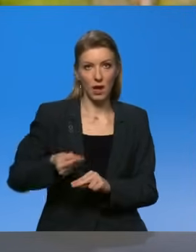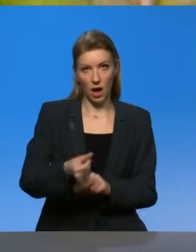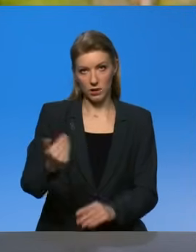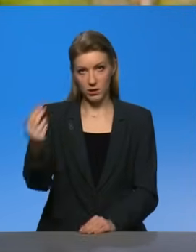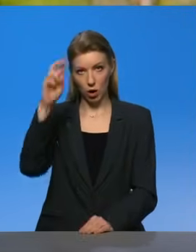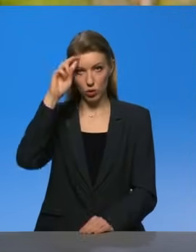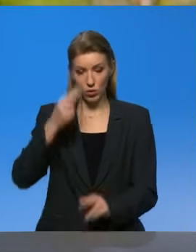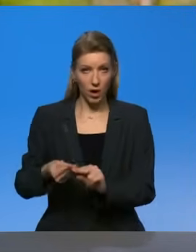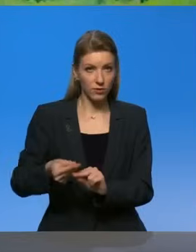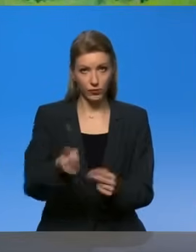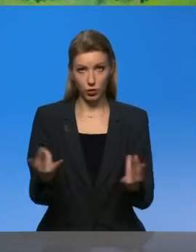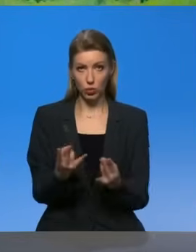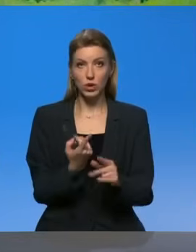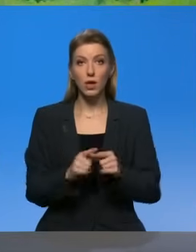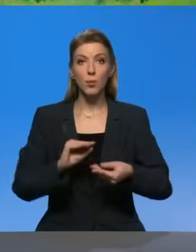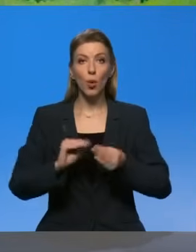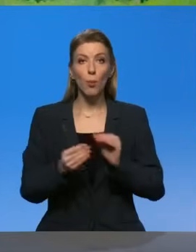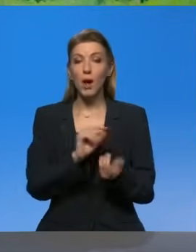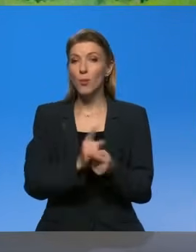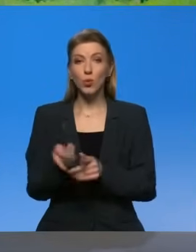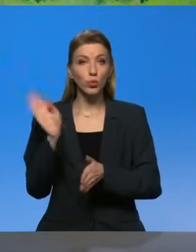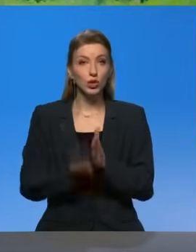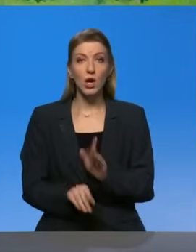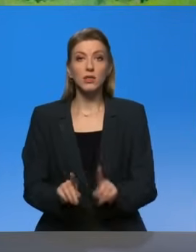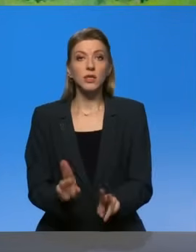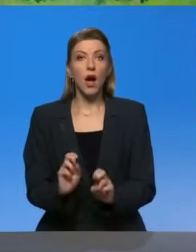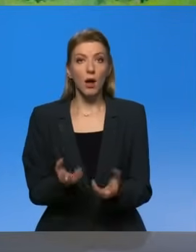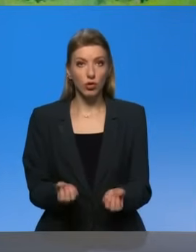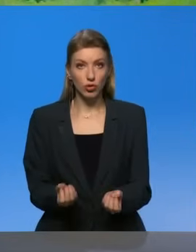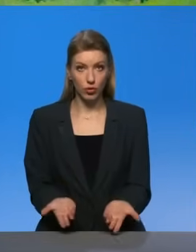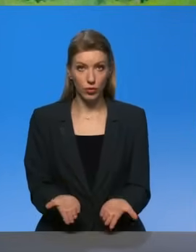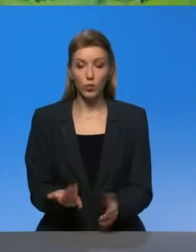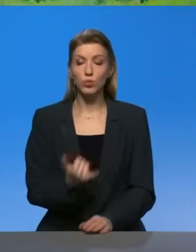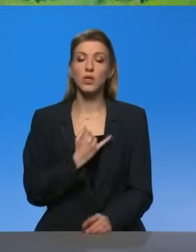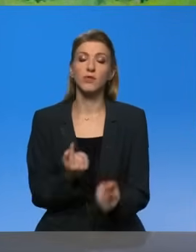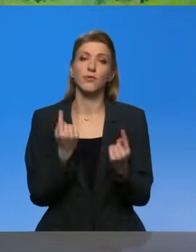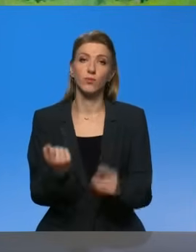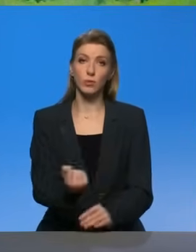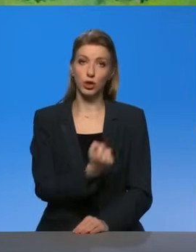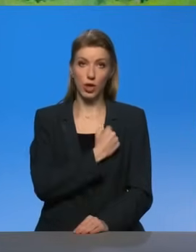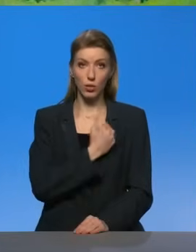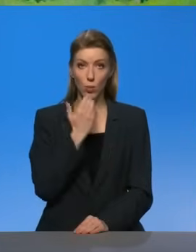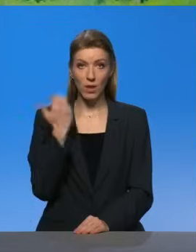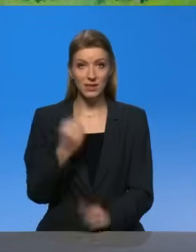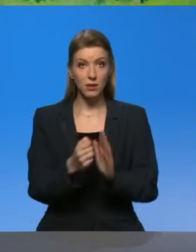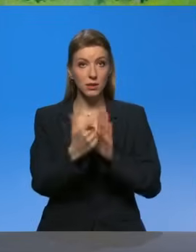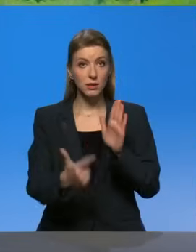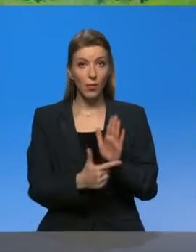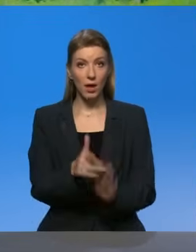проблема еще усугубляется тем, что у нас, к великому сожалению, вот последние 17